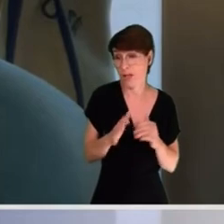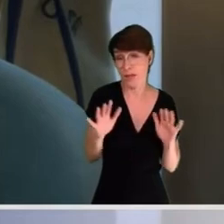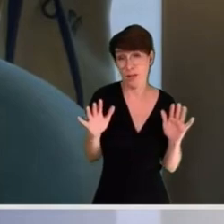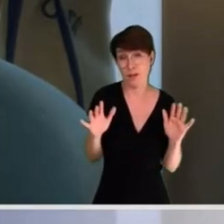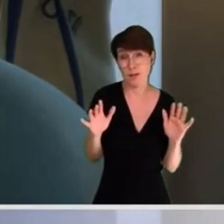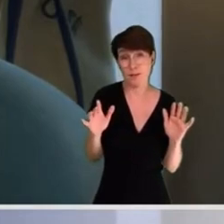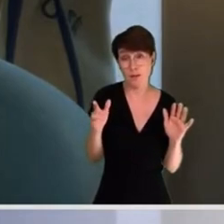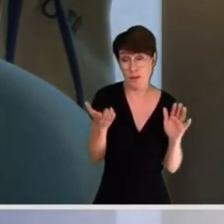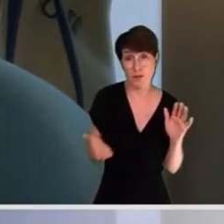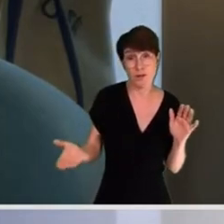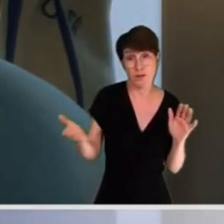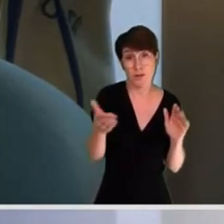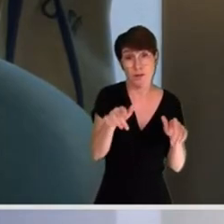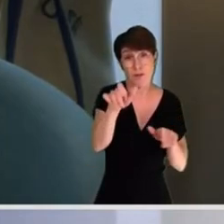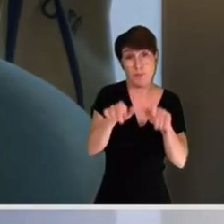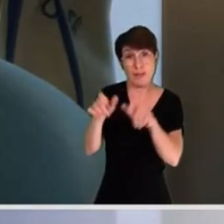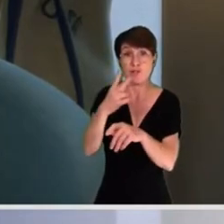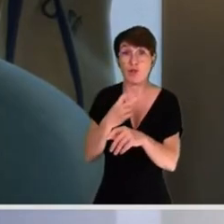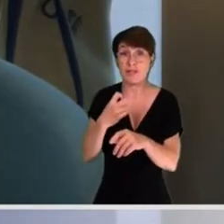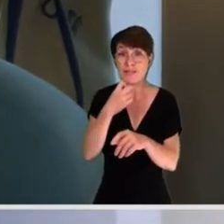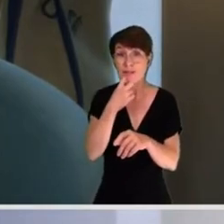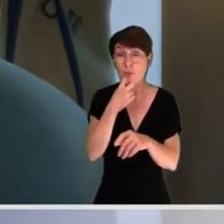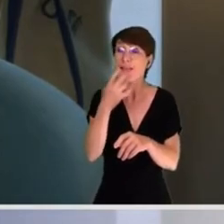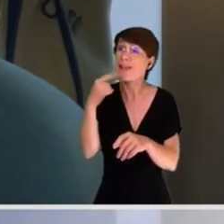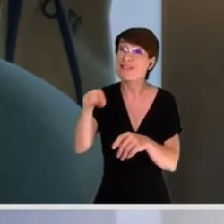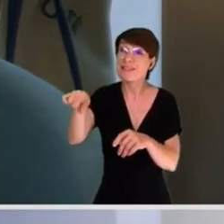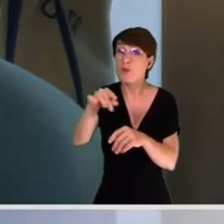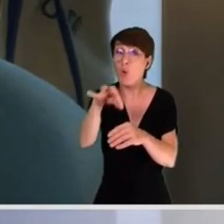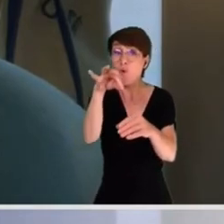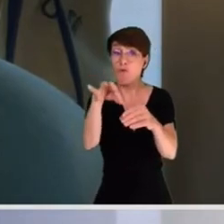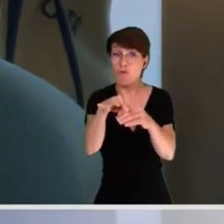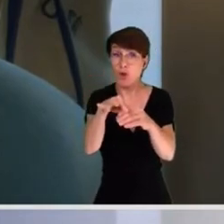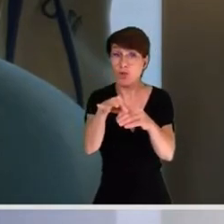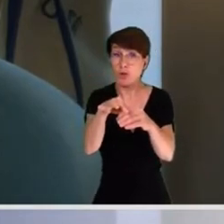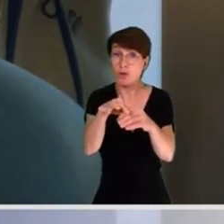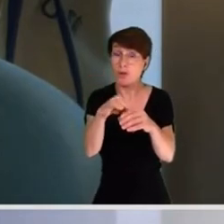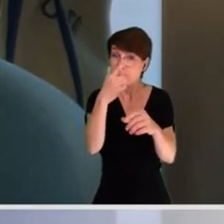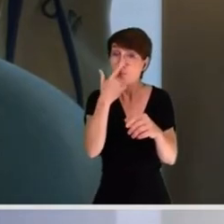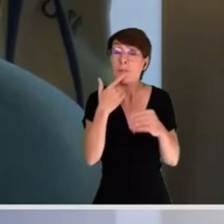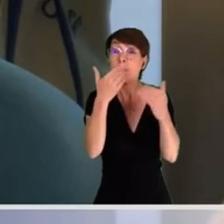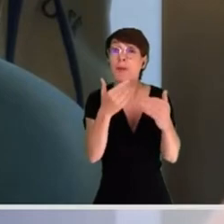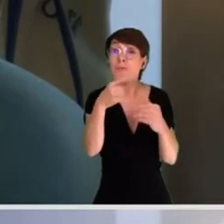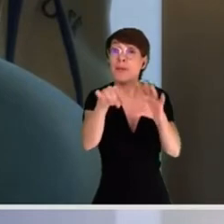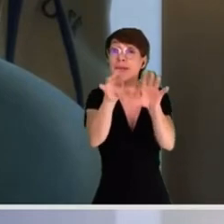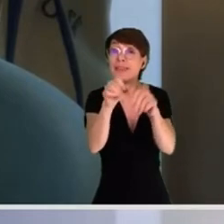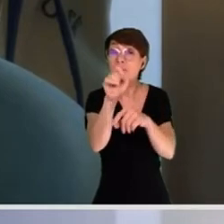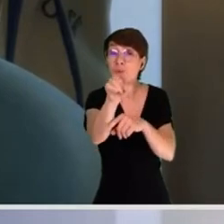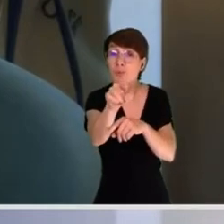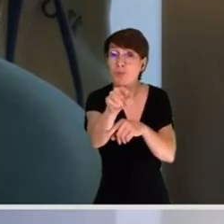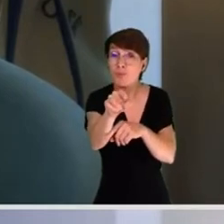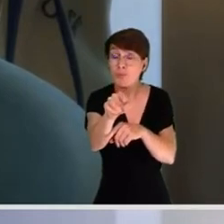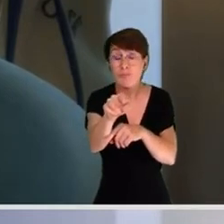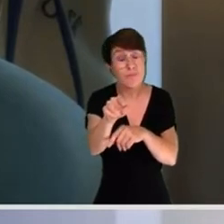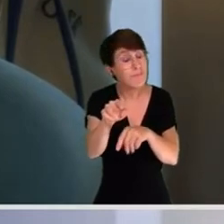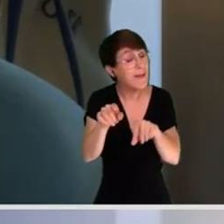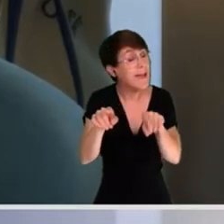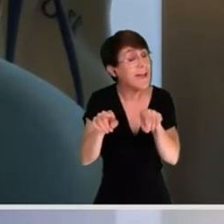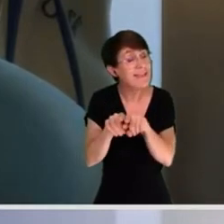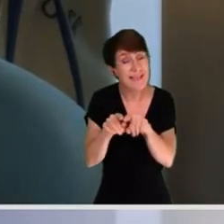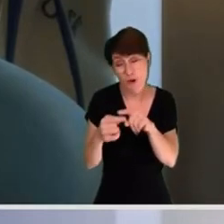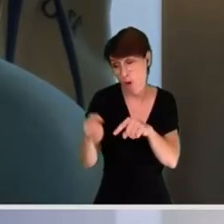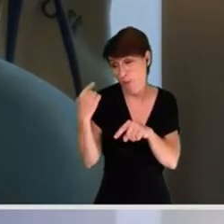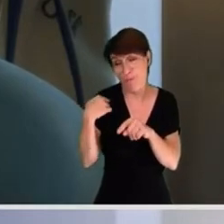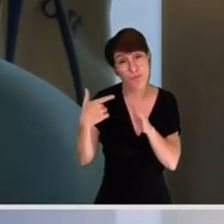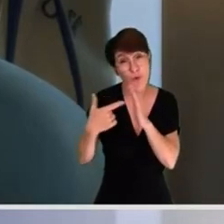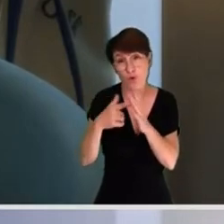dire que s'ils choisissent la continuité, on peut leur dire, comme on leur dit en 2020, alors que vous avez